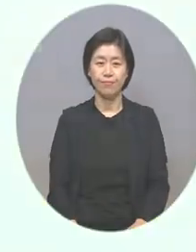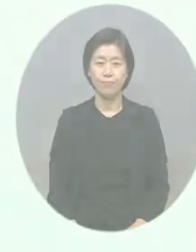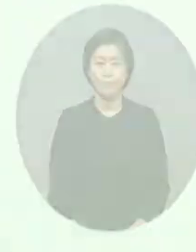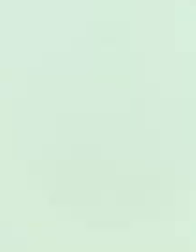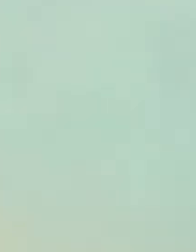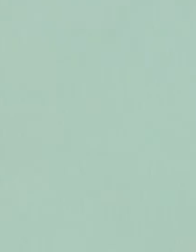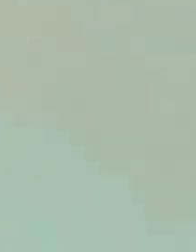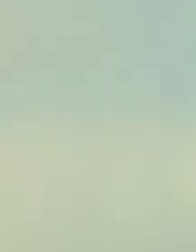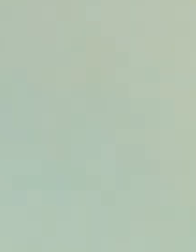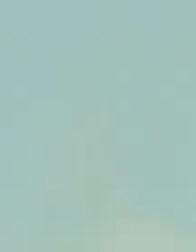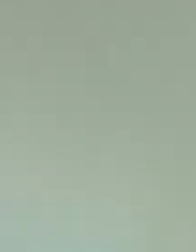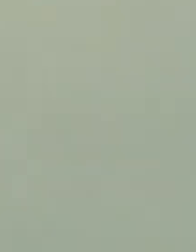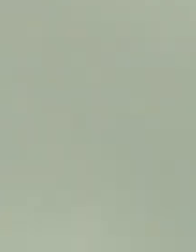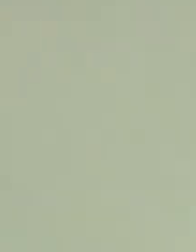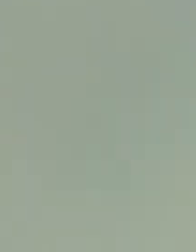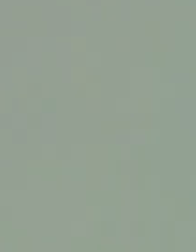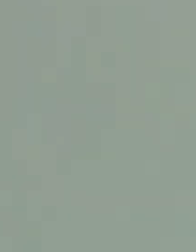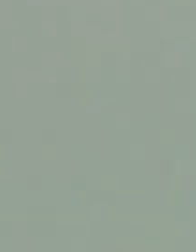오, 잘 쳤다.